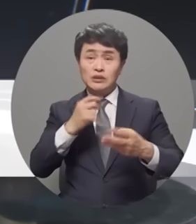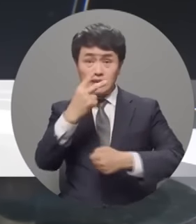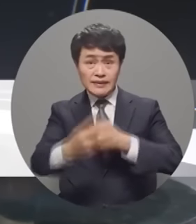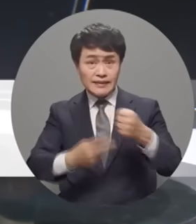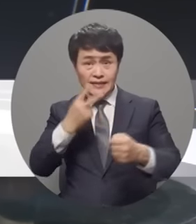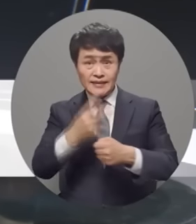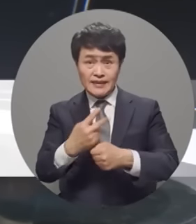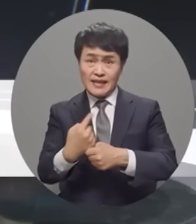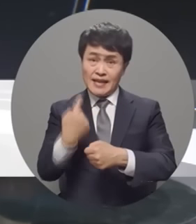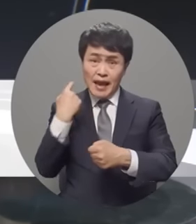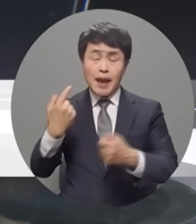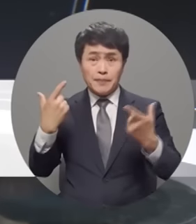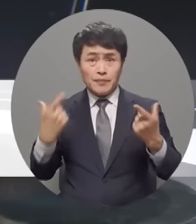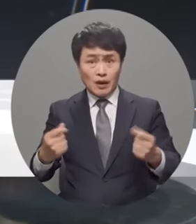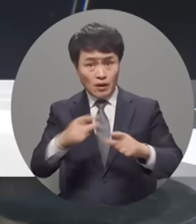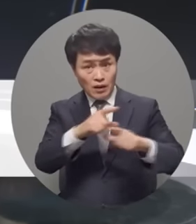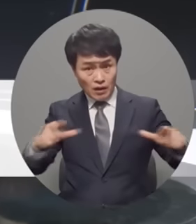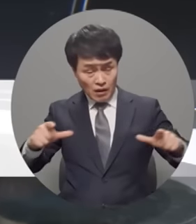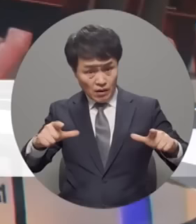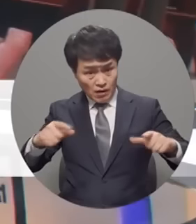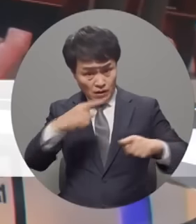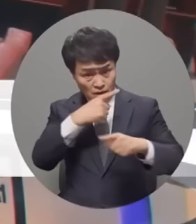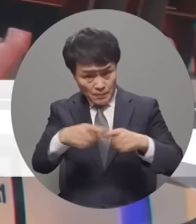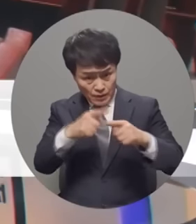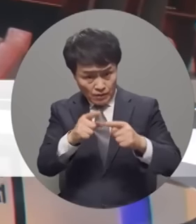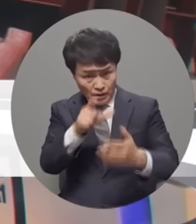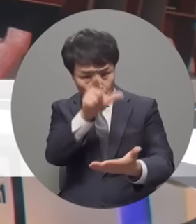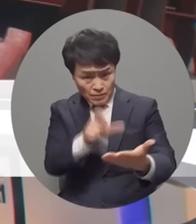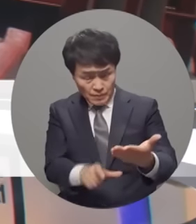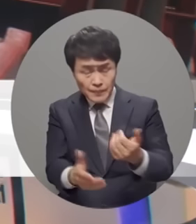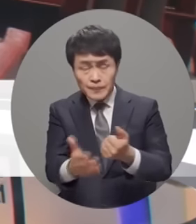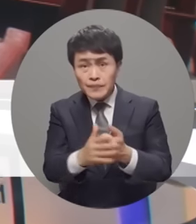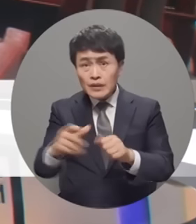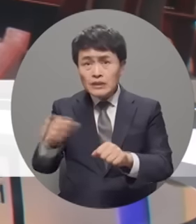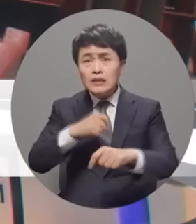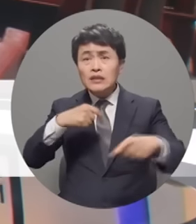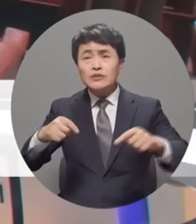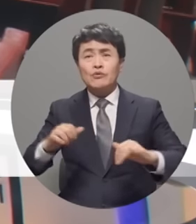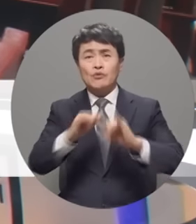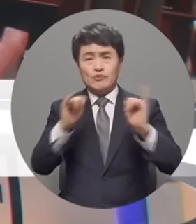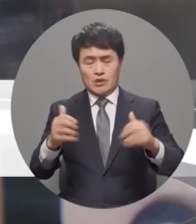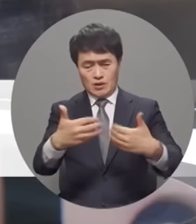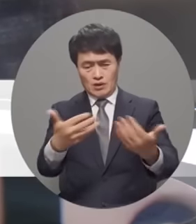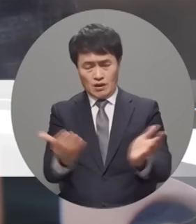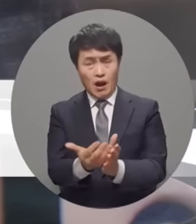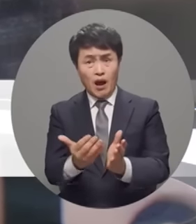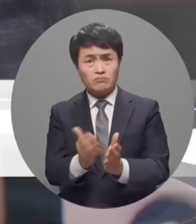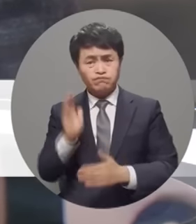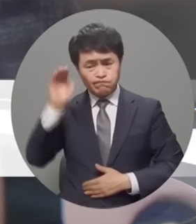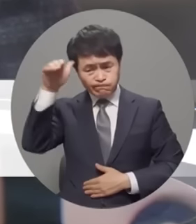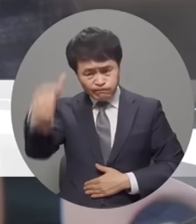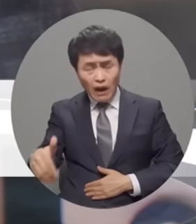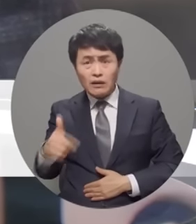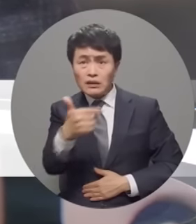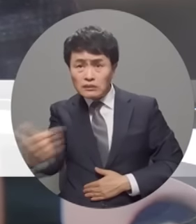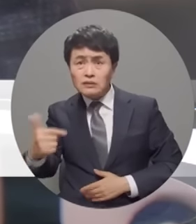차인 지난해만을 평가 대상으로 하고 있습니다. 특히 정치와 사회 분야의 퇴행이 두드러진 걸로